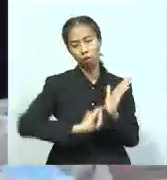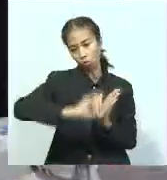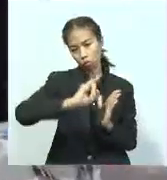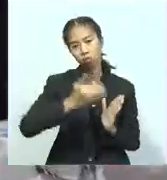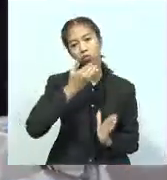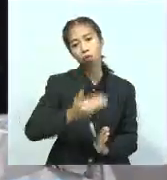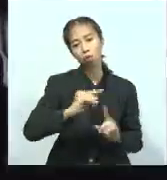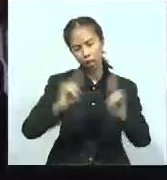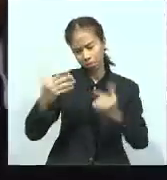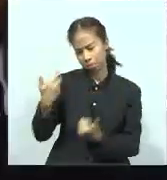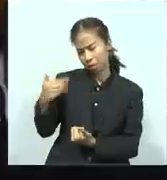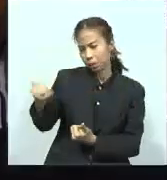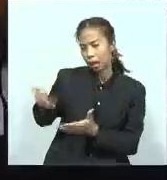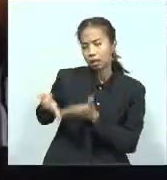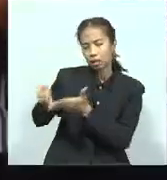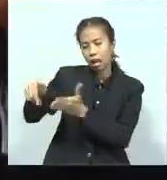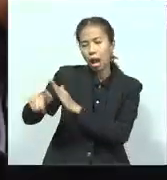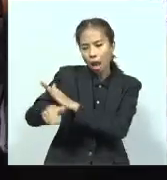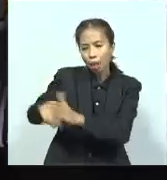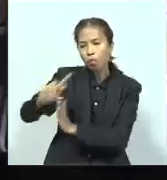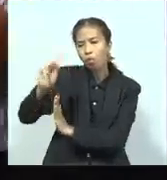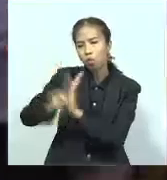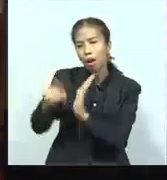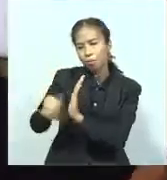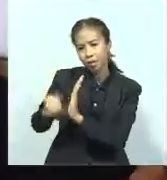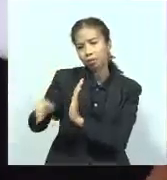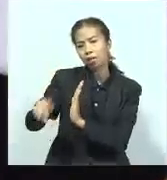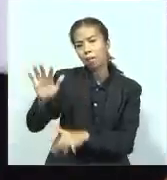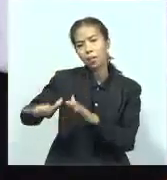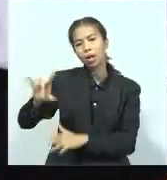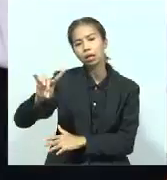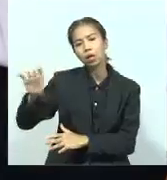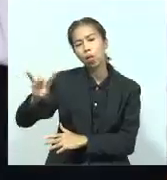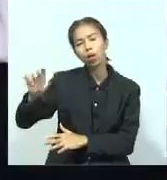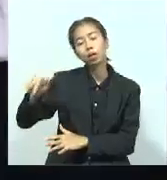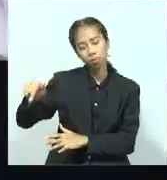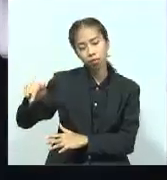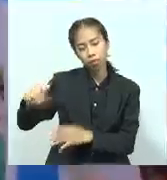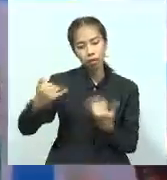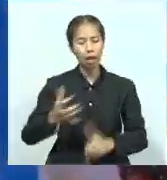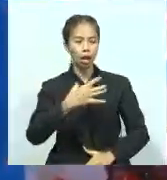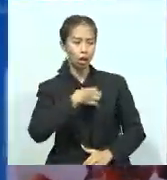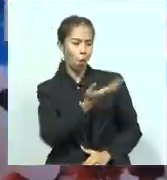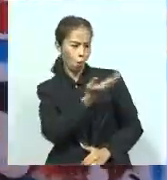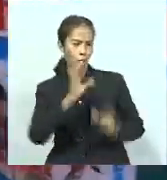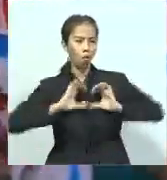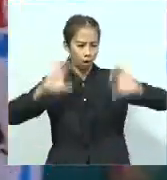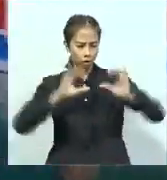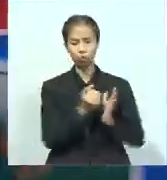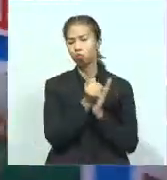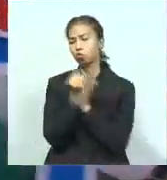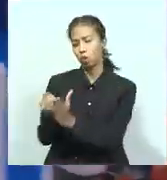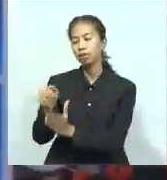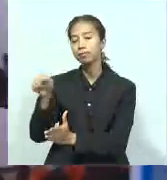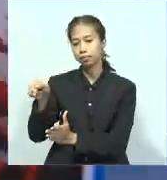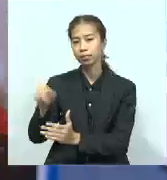ที่ใช้เครื่องมือผิดกฎหมายหลงเหลืออีกกว่า100ลำค่ะจึงอยากให้รัฐเร่งจัดการในเรื่องนี้ขณ